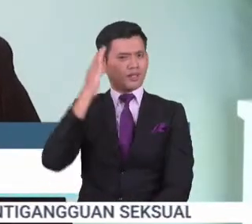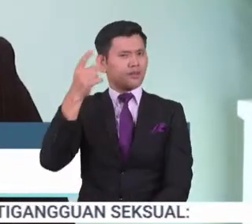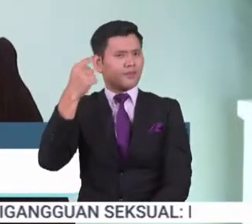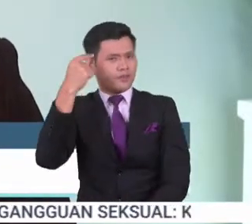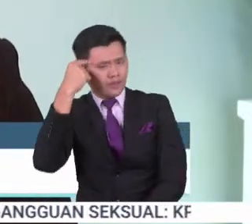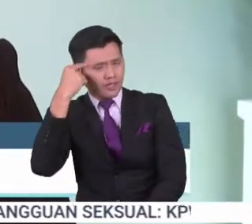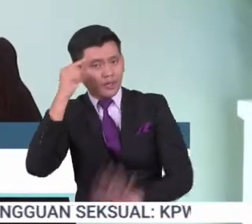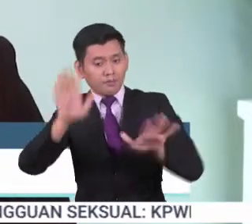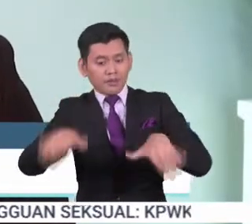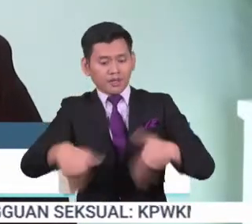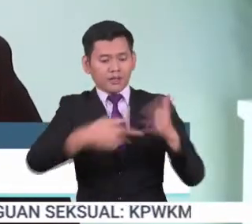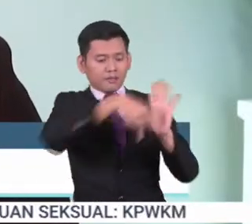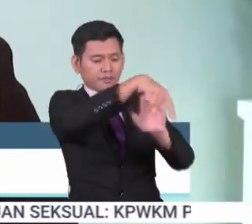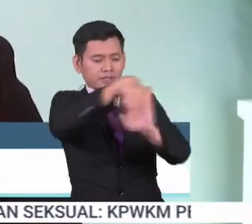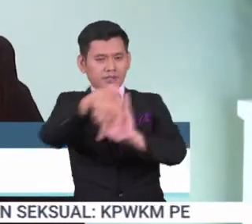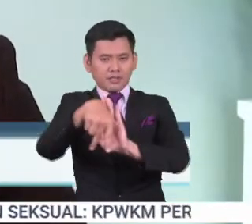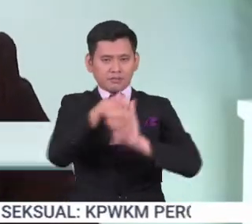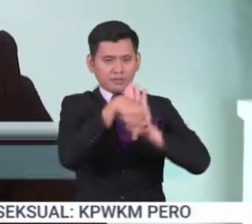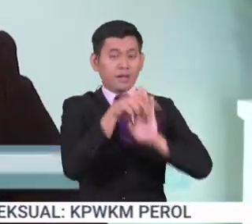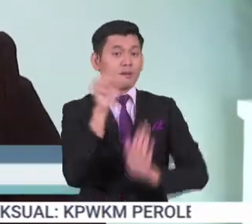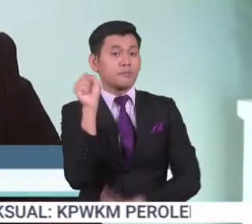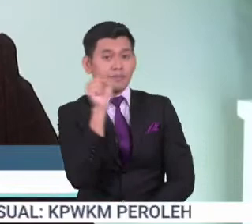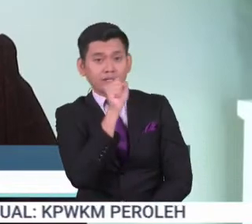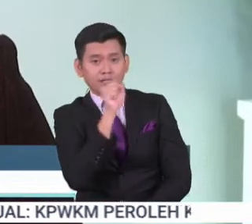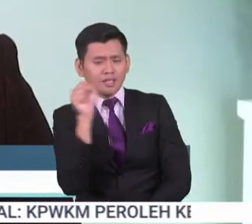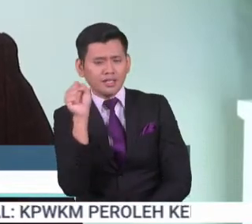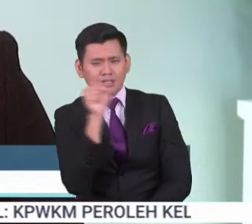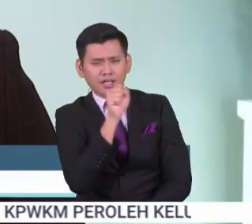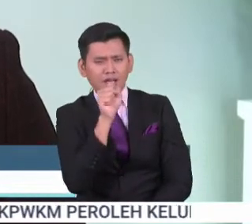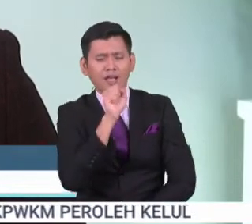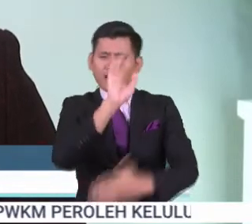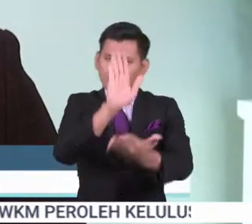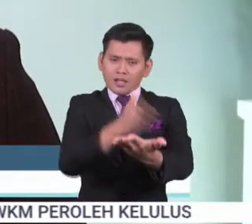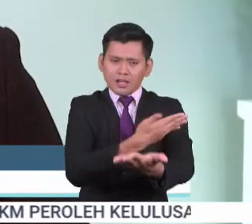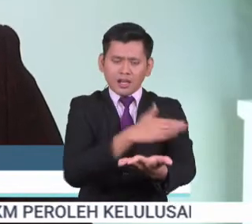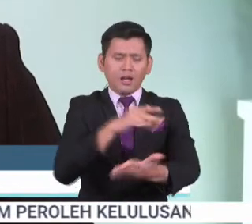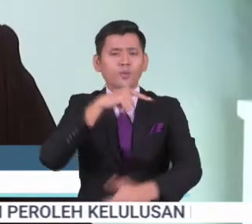tentang persembahan semasa di Pra Kemuncak dan memikirkan tentang